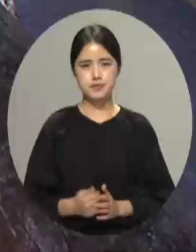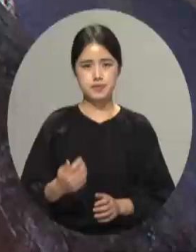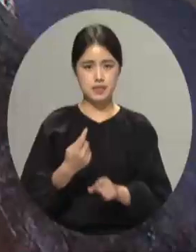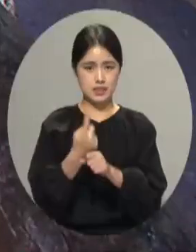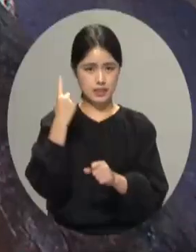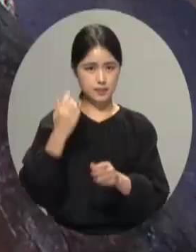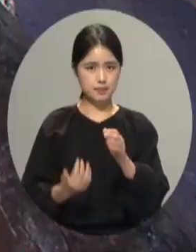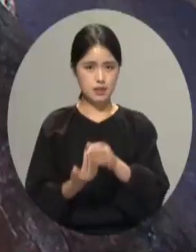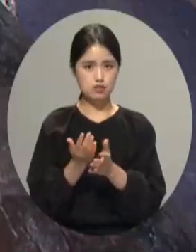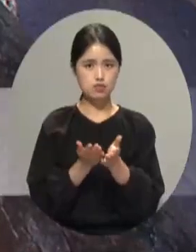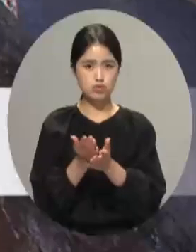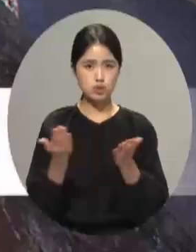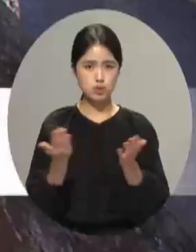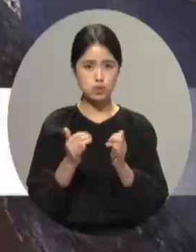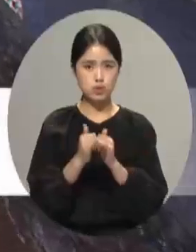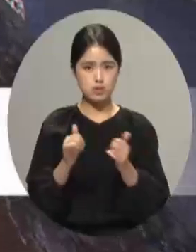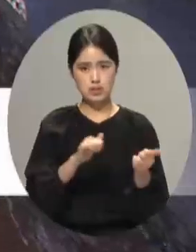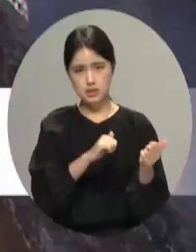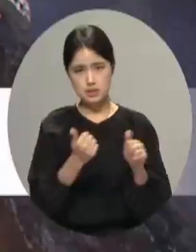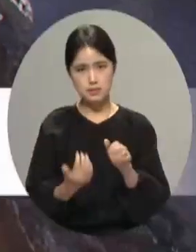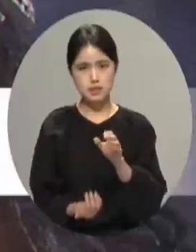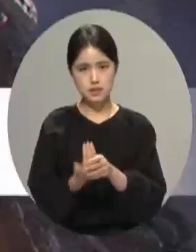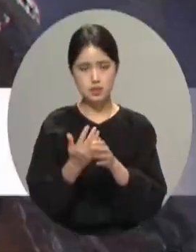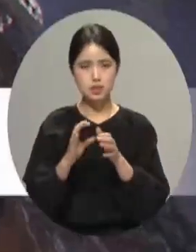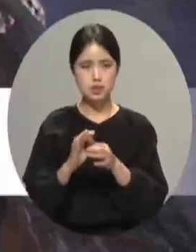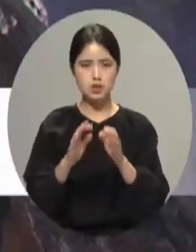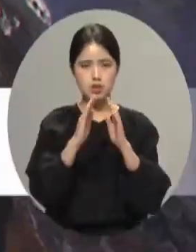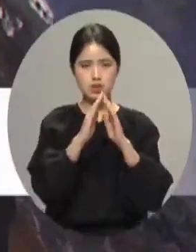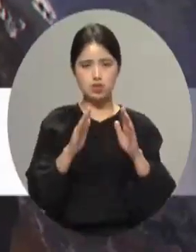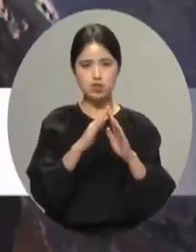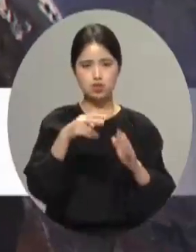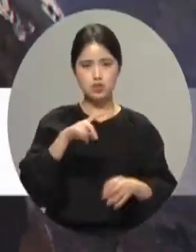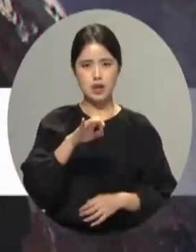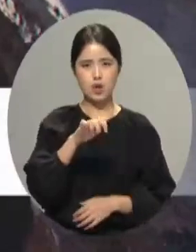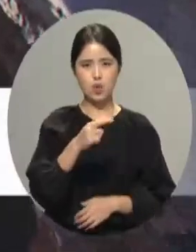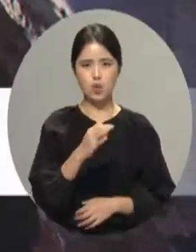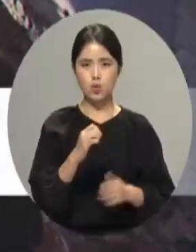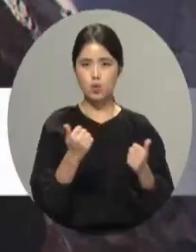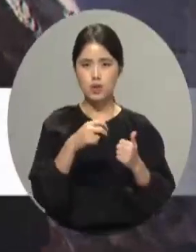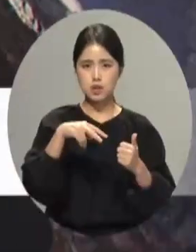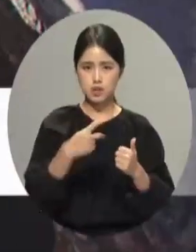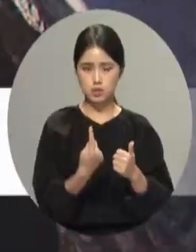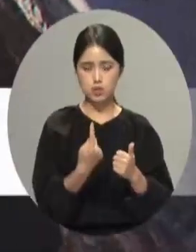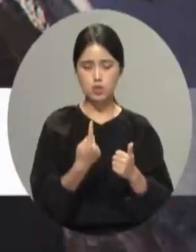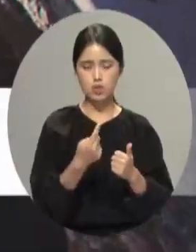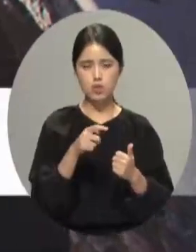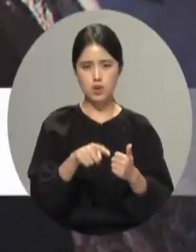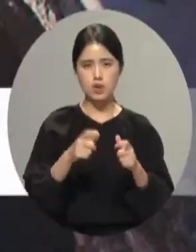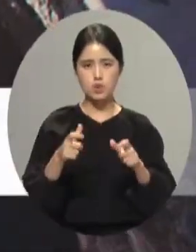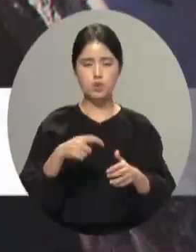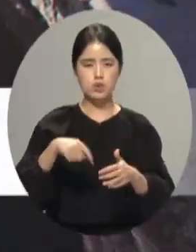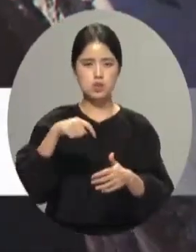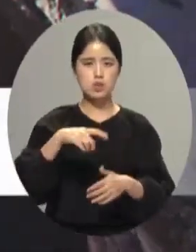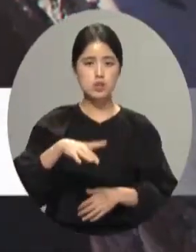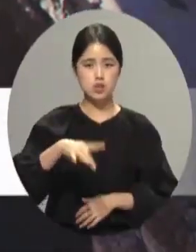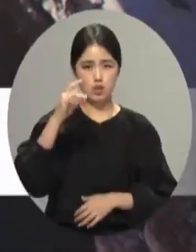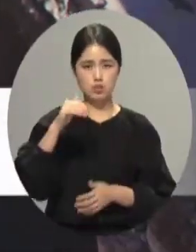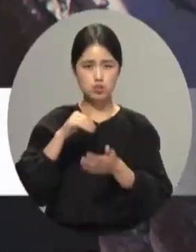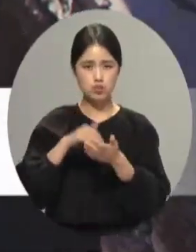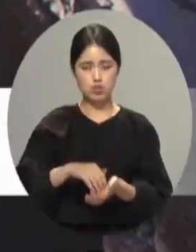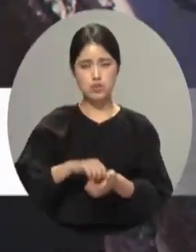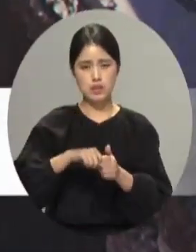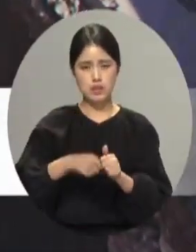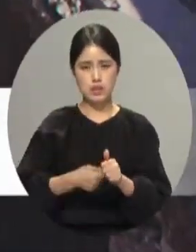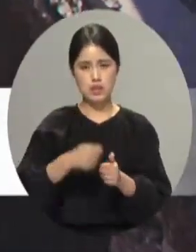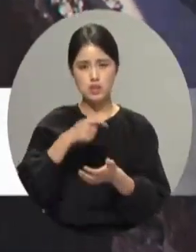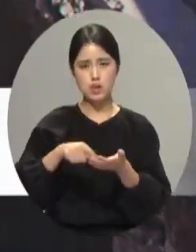지난해 발생한 군산 노동자 사망 사고와 관련해 전주 상공회의소 회장의 건설업체가 도내에서 처음으로 중대재해처벌법